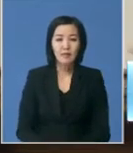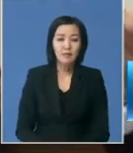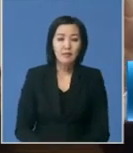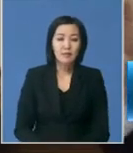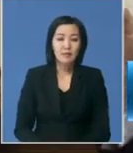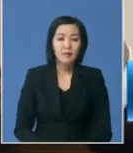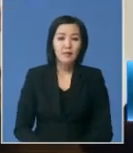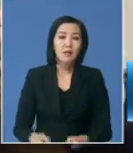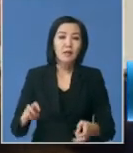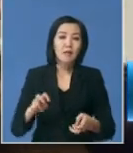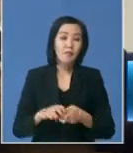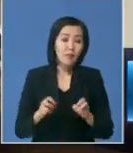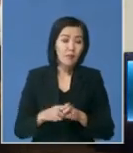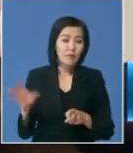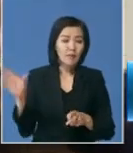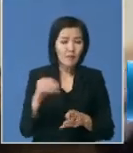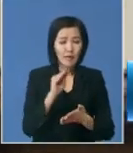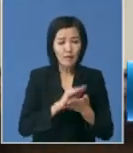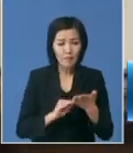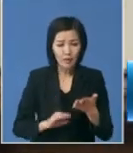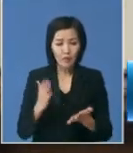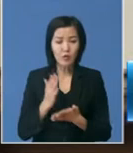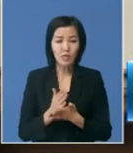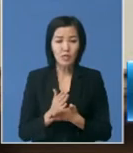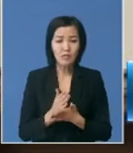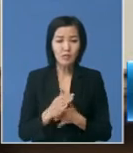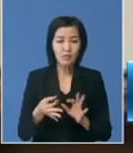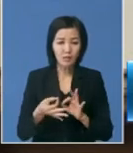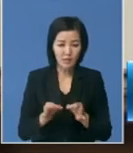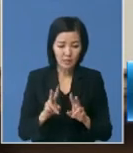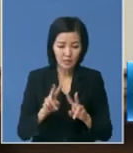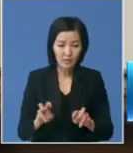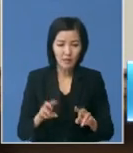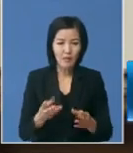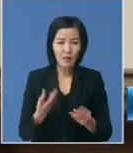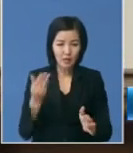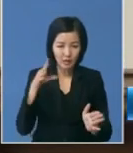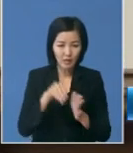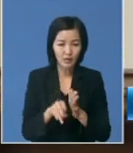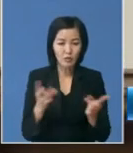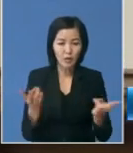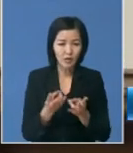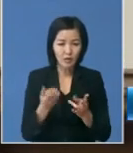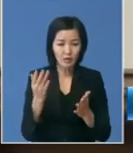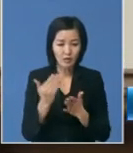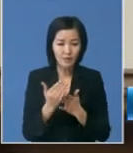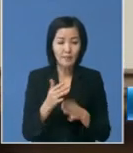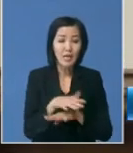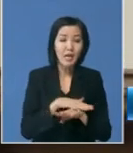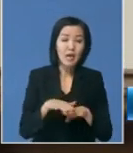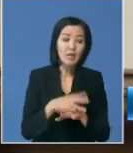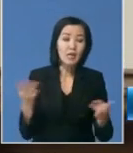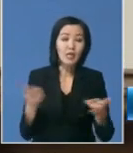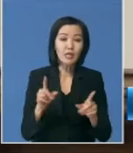Айтылған мәселелердің бәрі протоколға жазылсын. Сосын жан-жақты зерделі бюджетке кіргізуді ойластырай. Ең алдыменен халыққа қажет